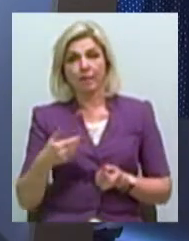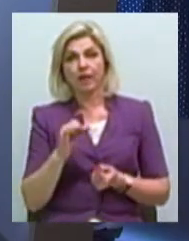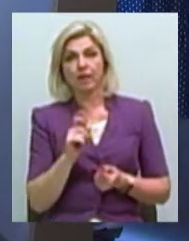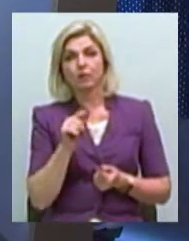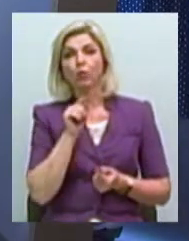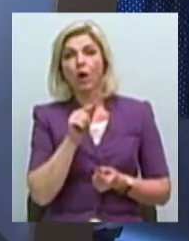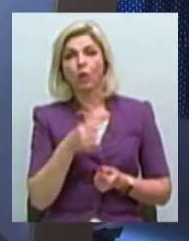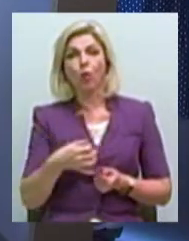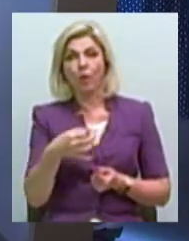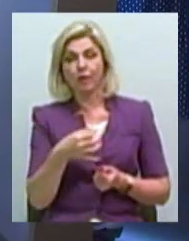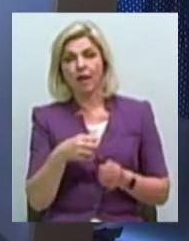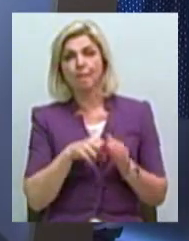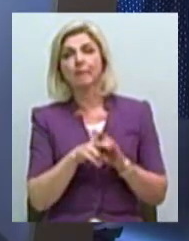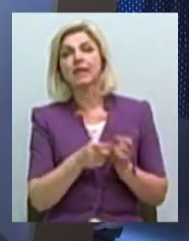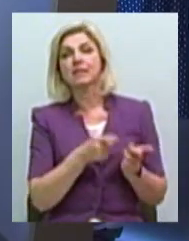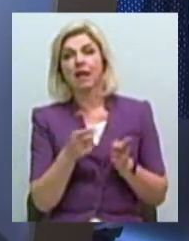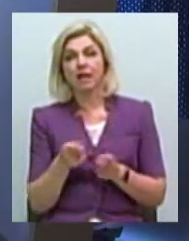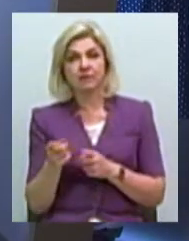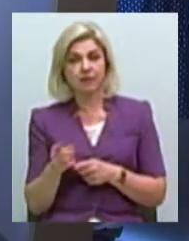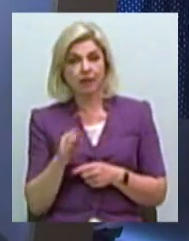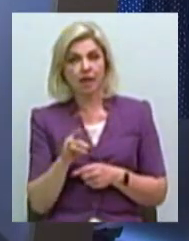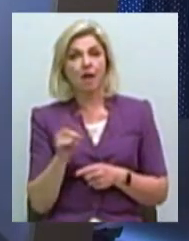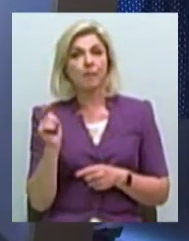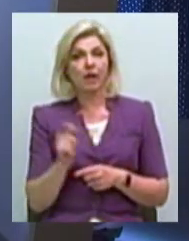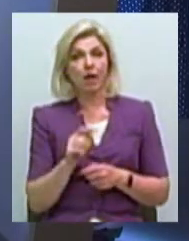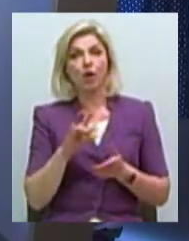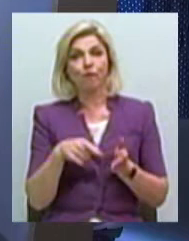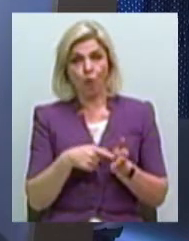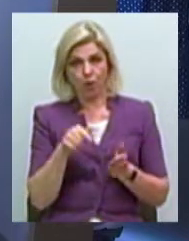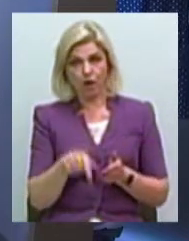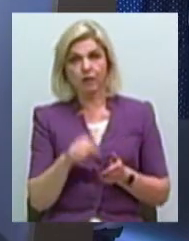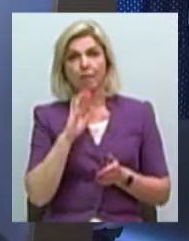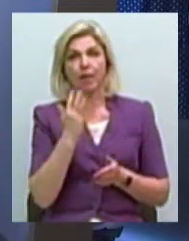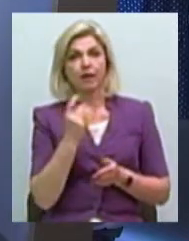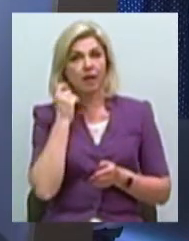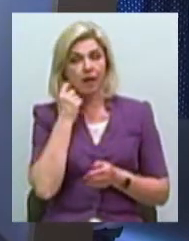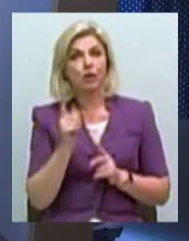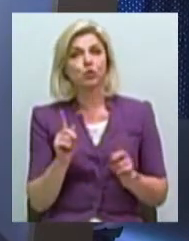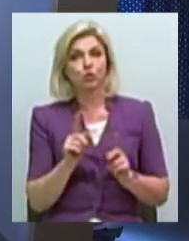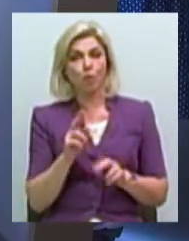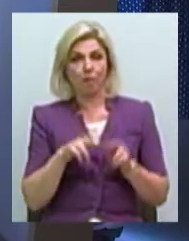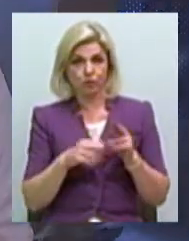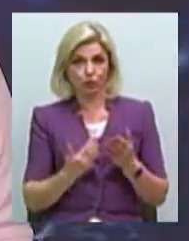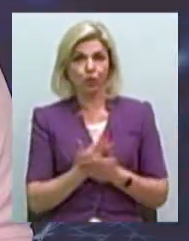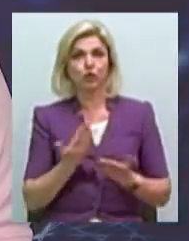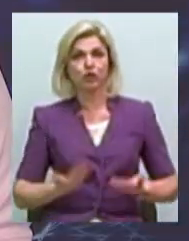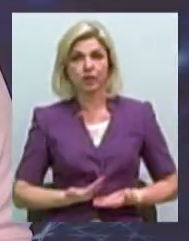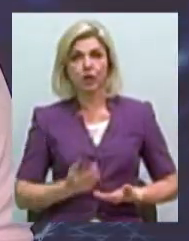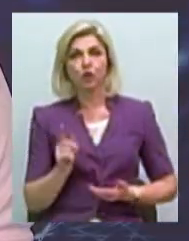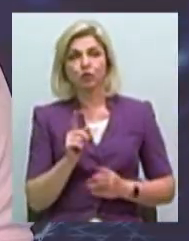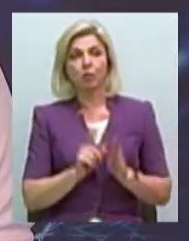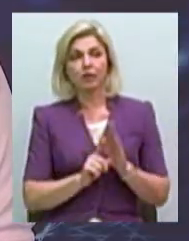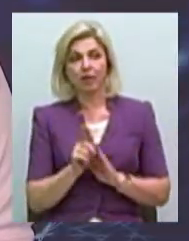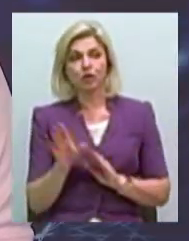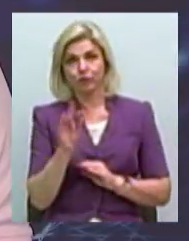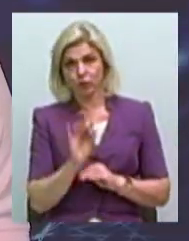області, переселенці, і приїхали в этот город 5 лет назад для того, щоб построить новую жизнь, для того, щоб начать все